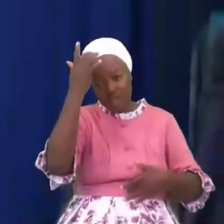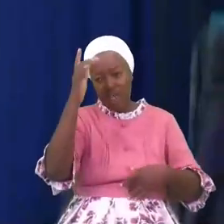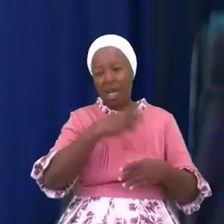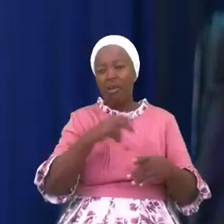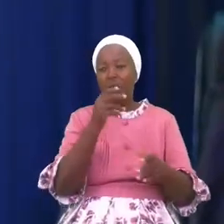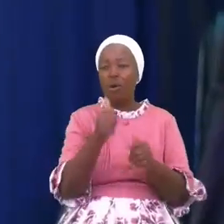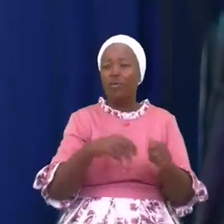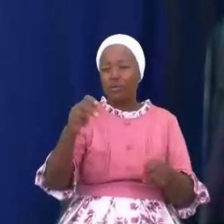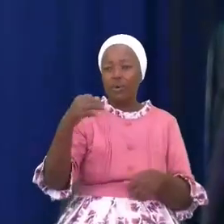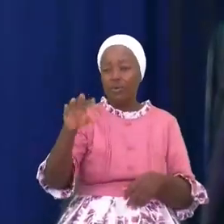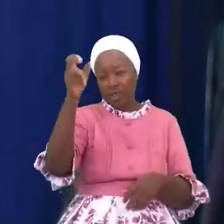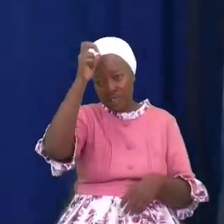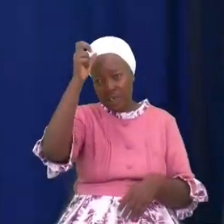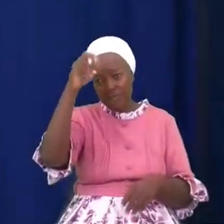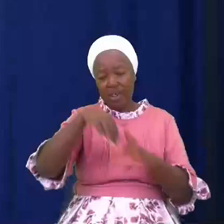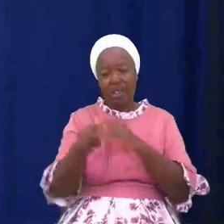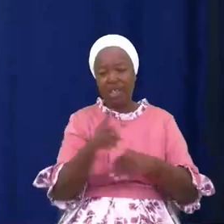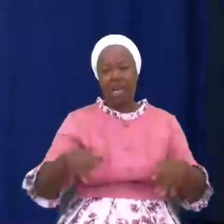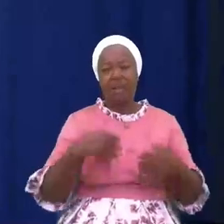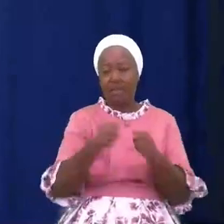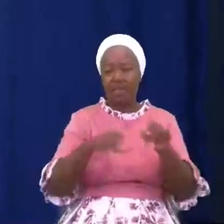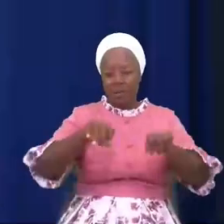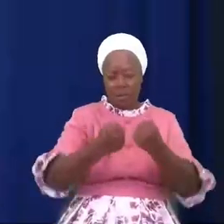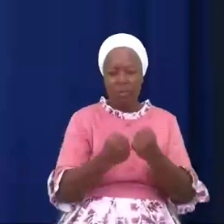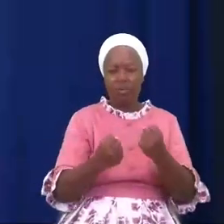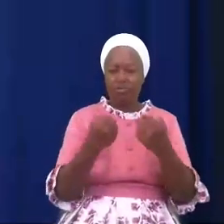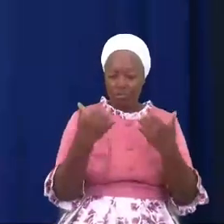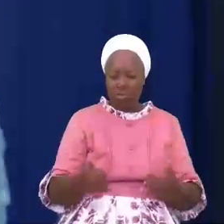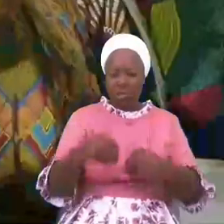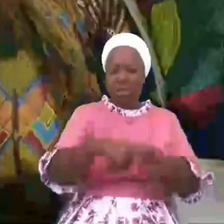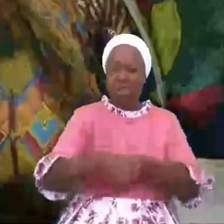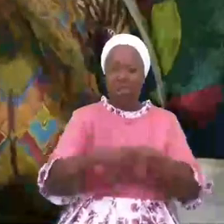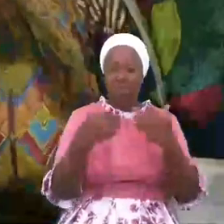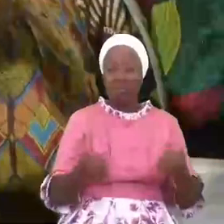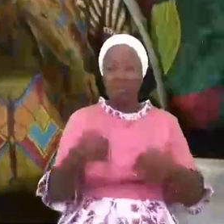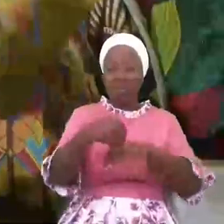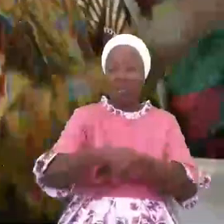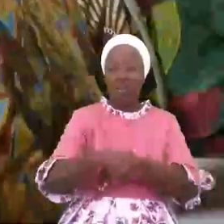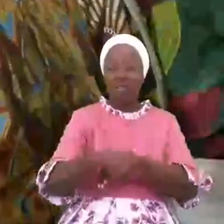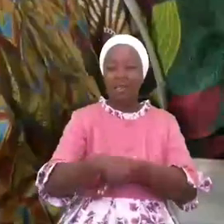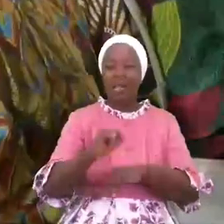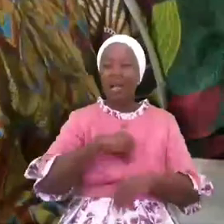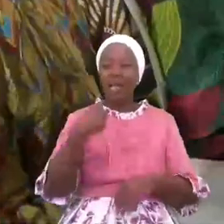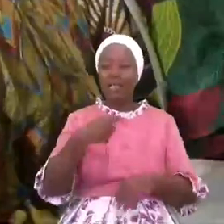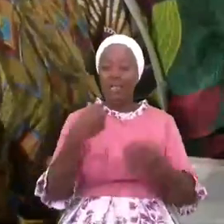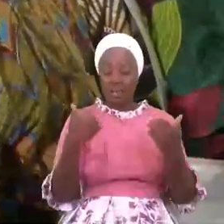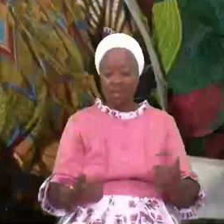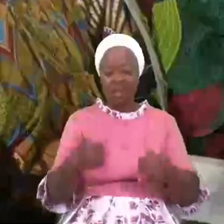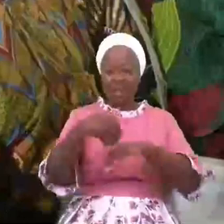attaques sataniques, tout était brisé ce soir. Ce soir, j'ai dit ce